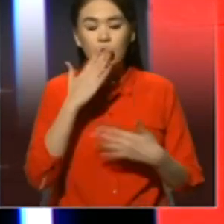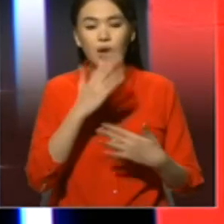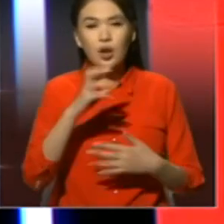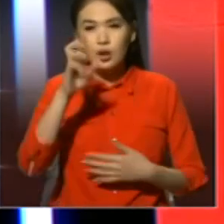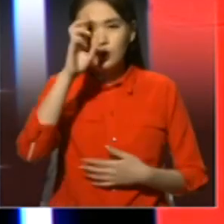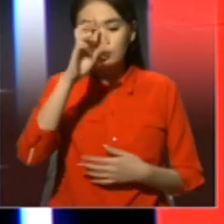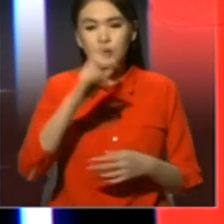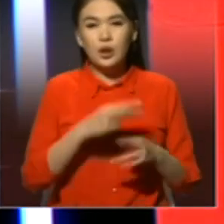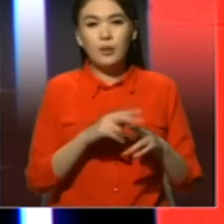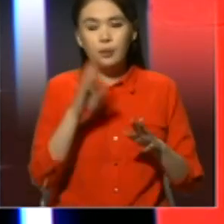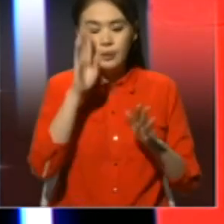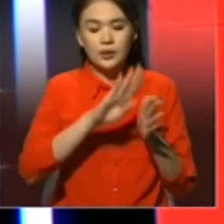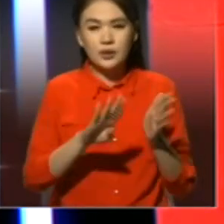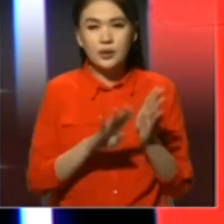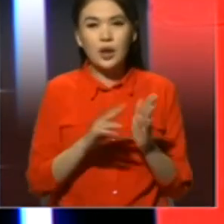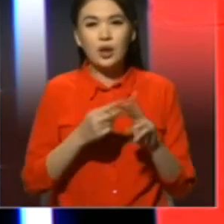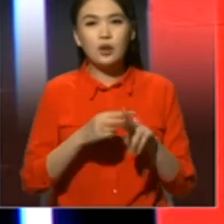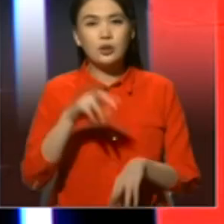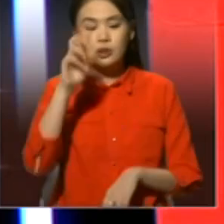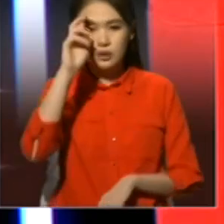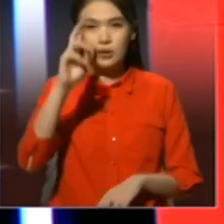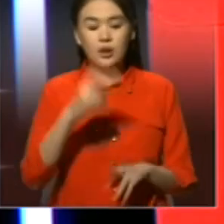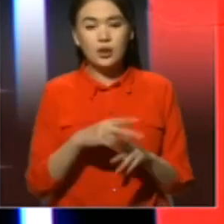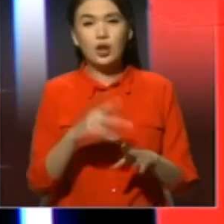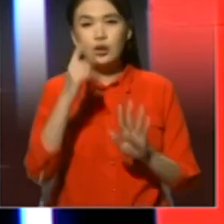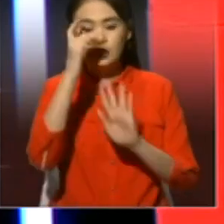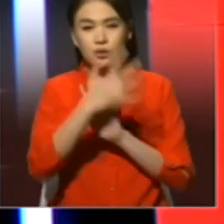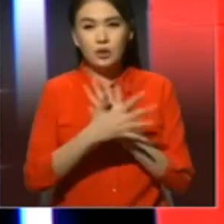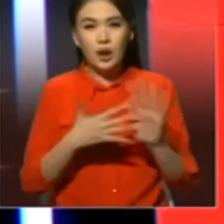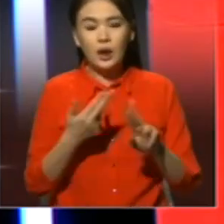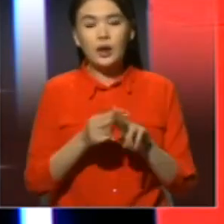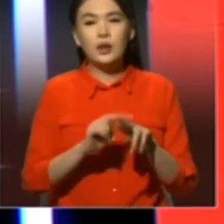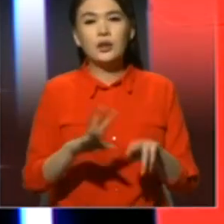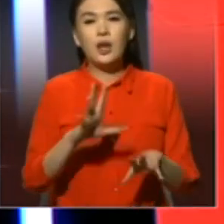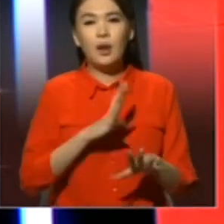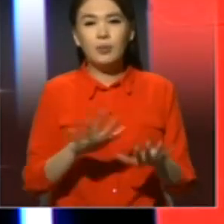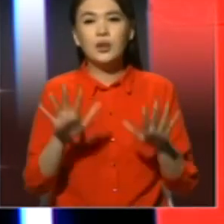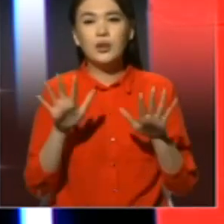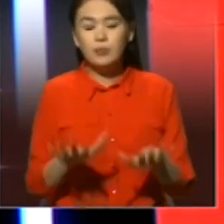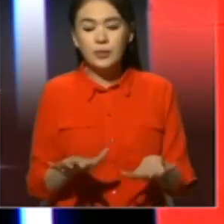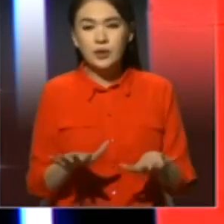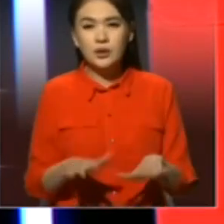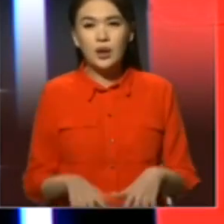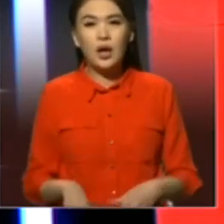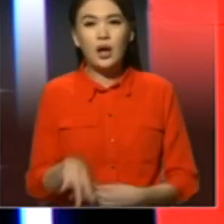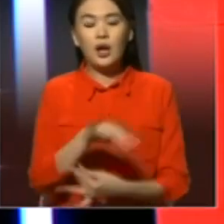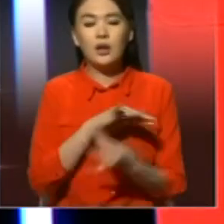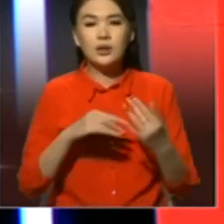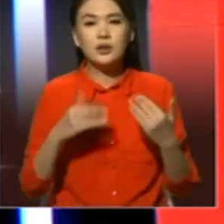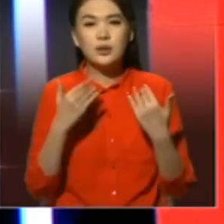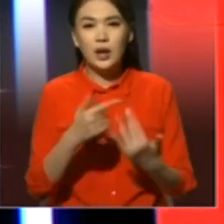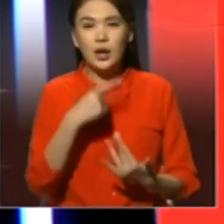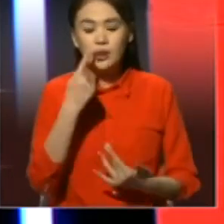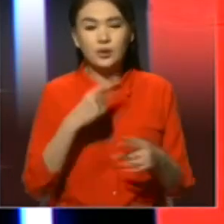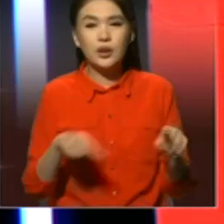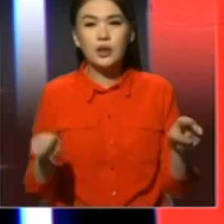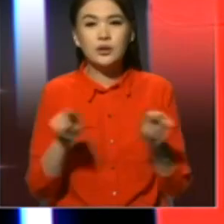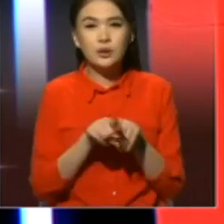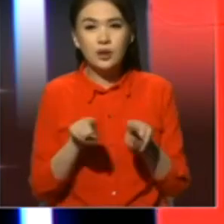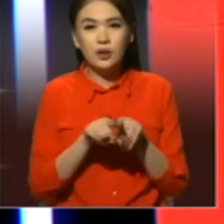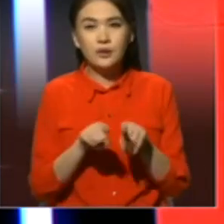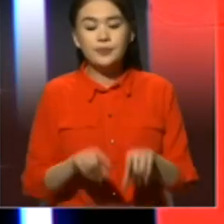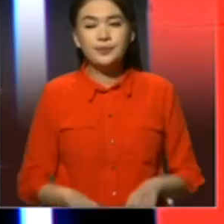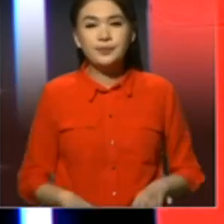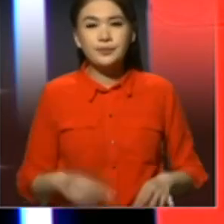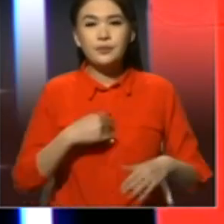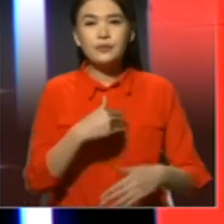бас егіштігі, мемлекеттің алдындағы борышын түсінгіштігі деген шығыс даналық осында жатыр ғой мысалға. Сіздің айтып отырғаныңыз да сол. Бір ғана